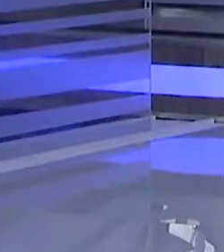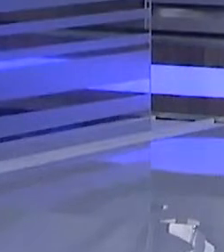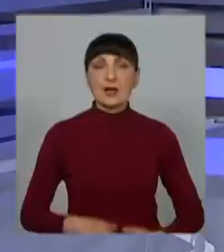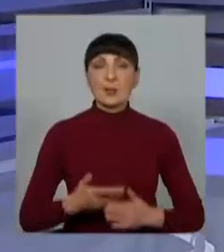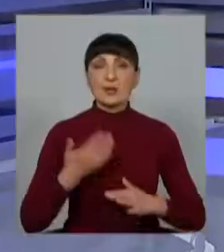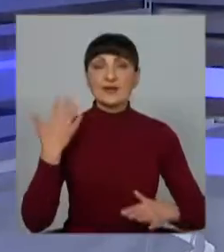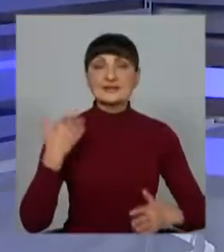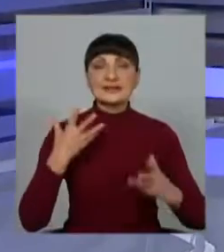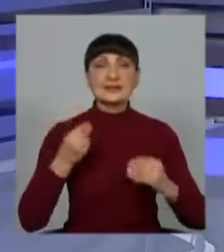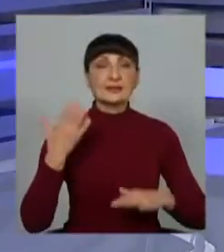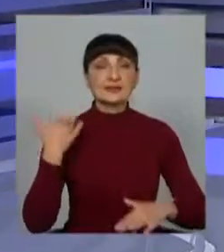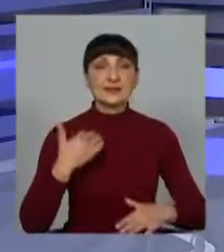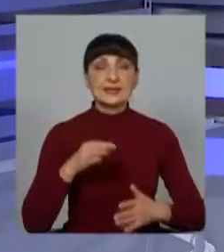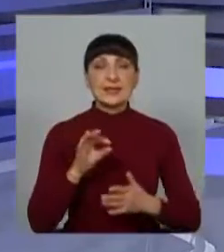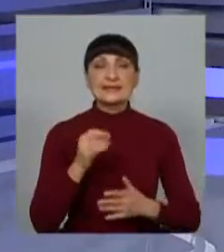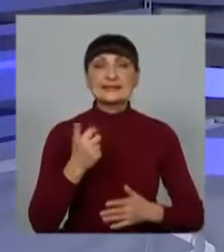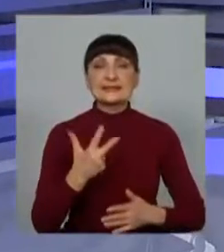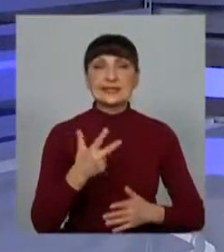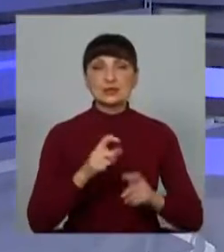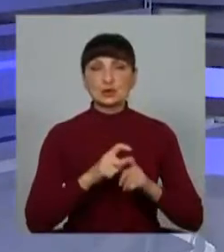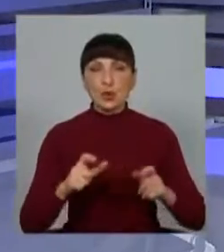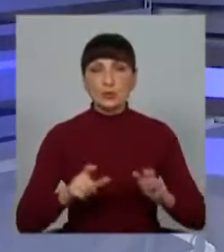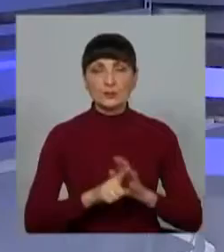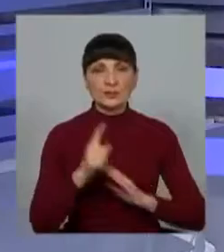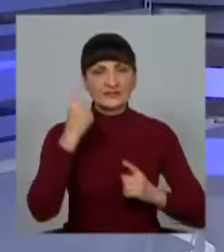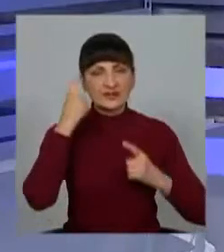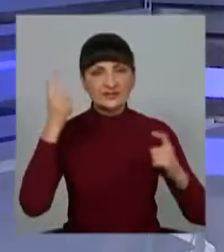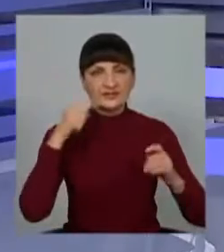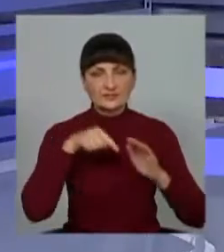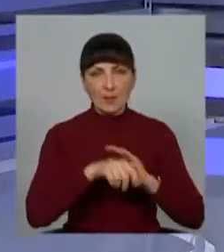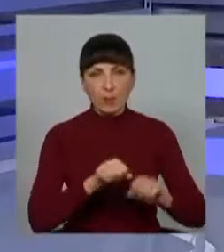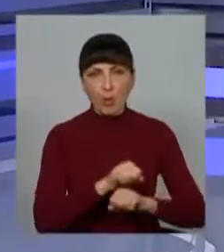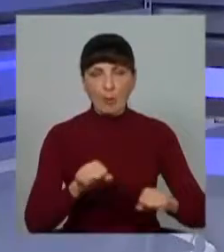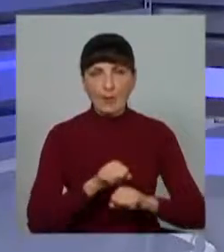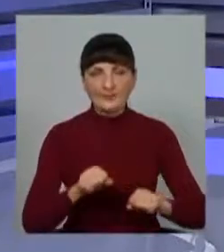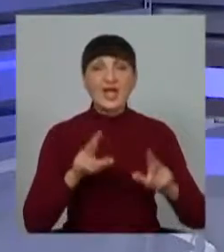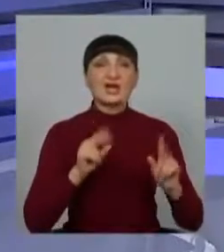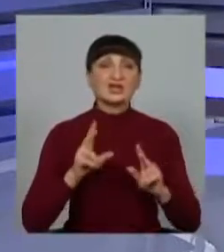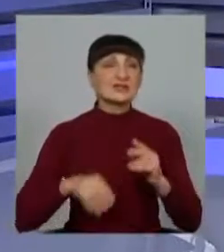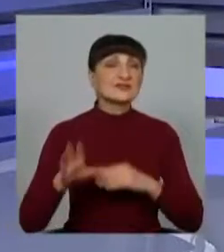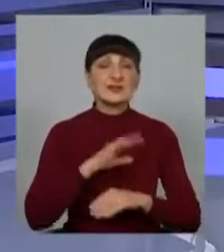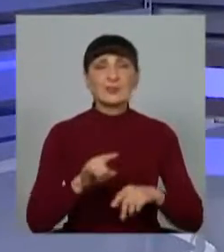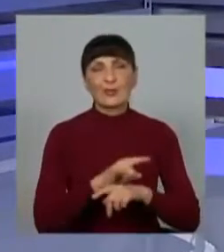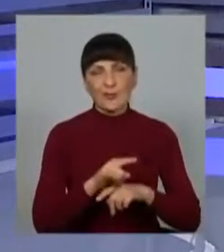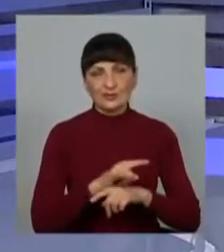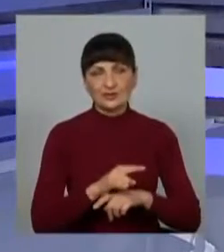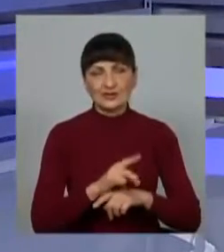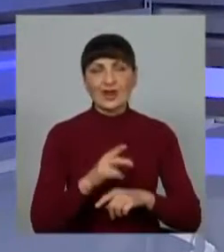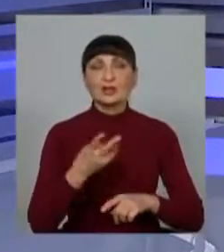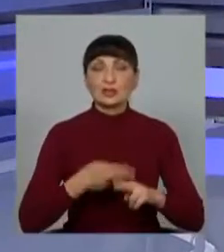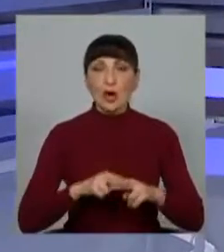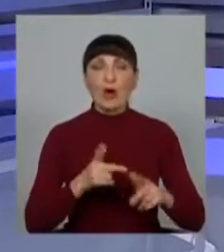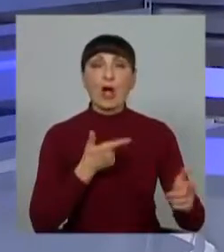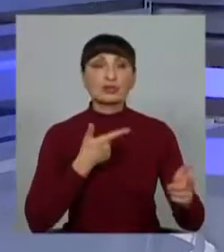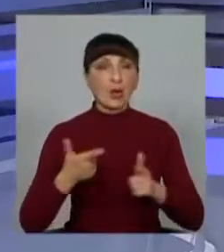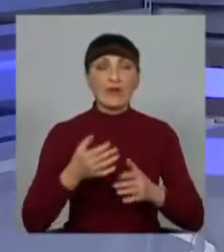Буквально несколько дней назад сразу из трех столичных школ поступили вызовы о заложенных бомбах. К счастью, все они были ложные. Однако быть